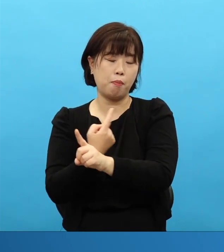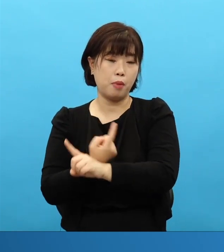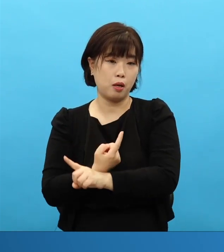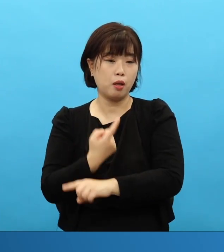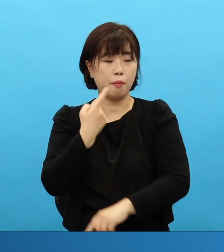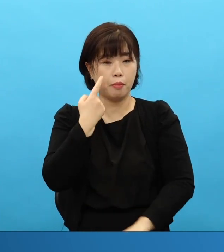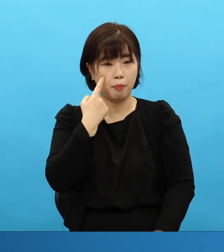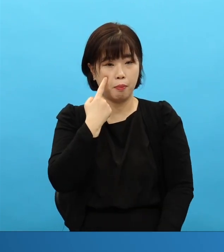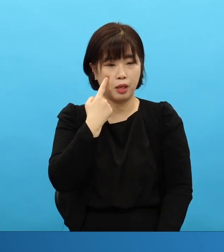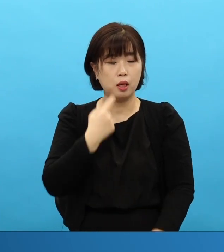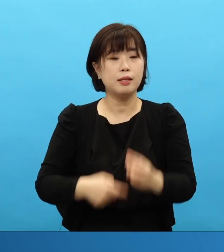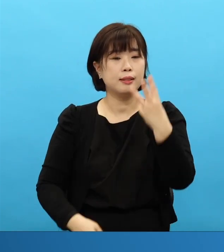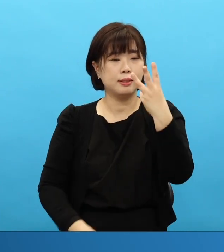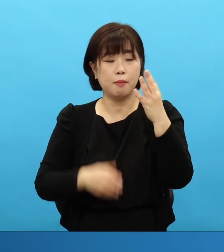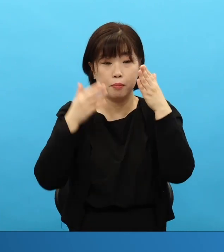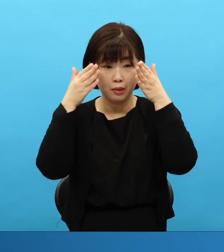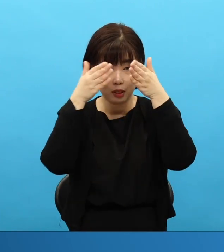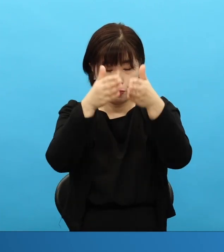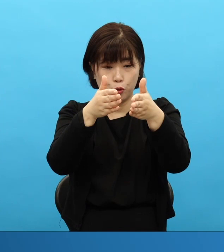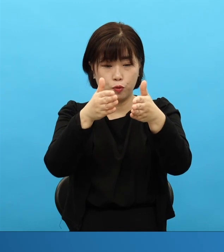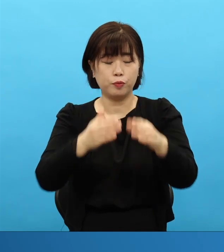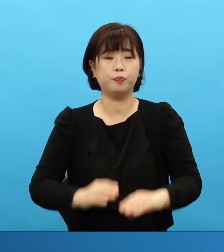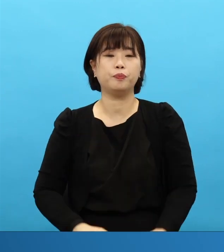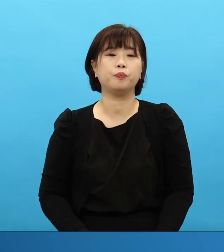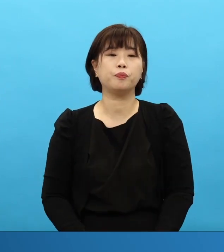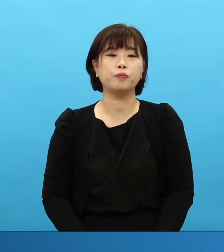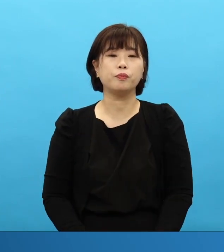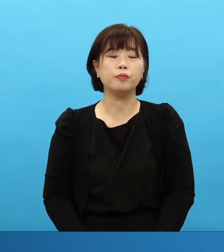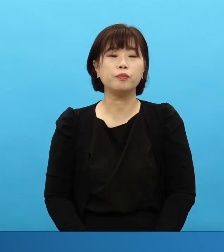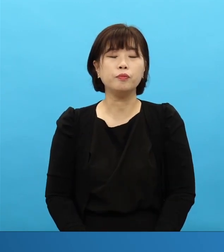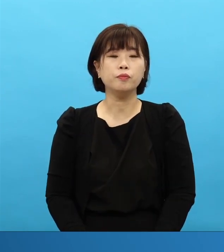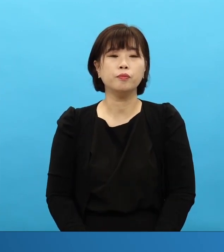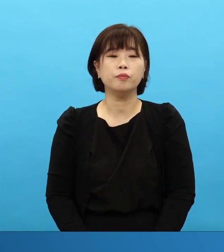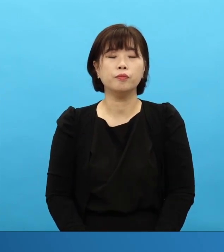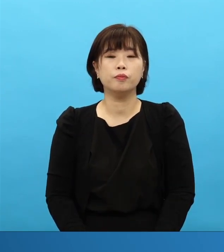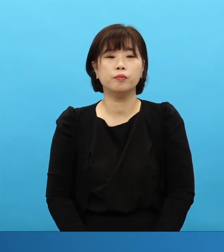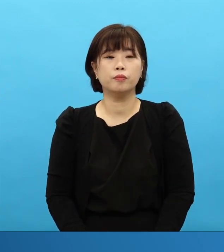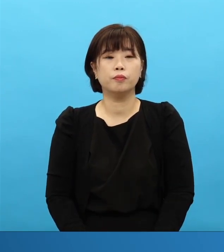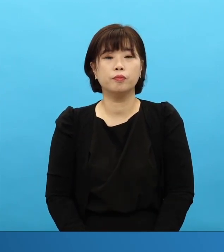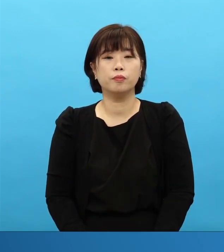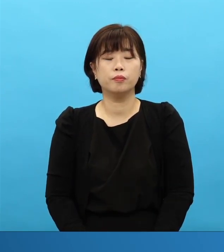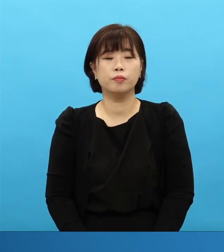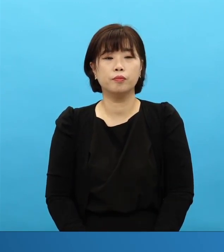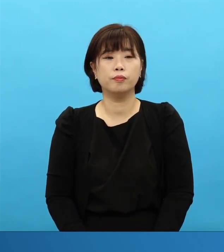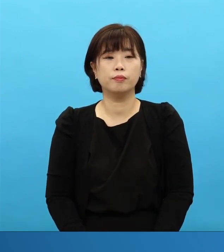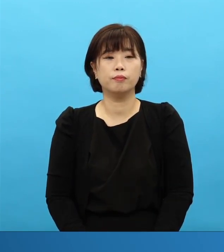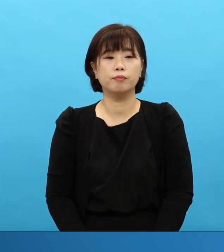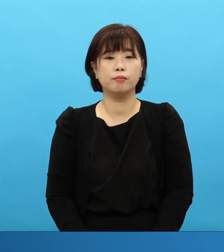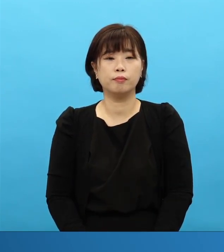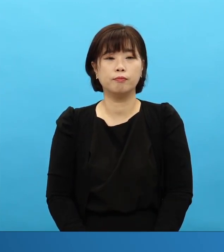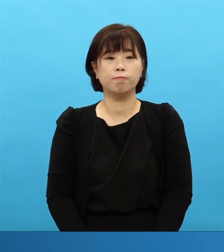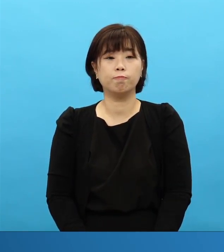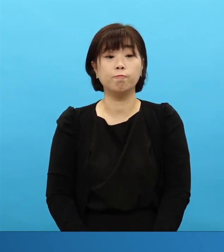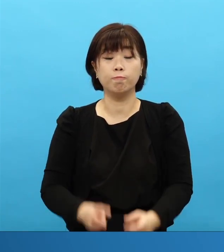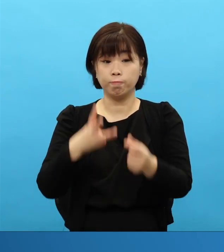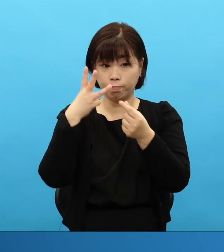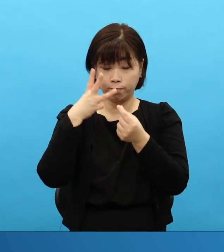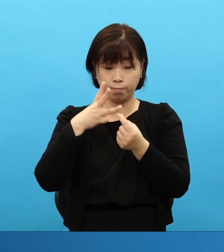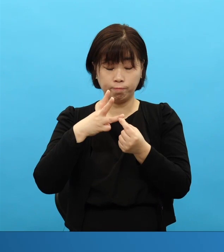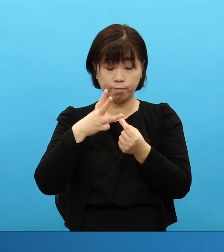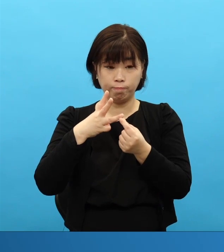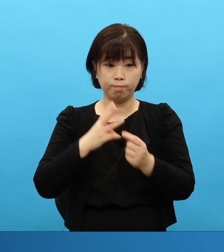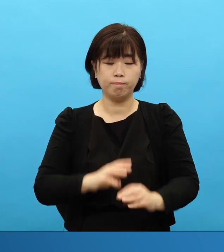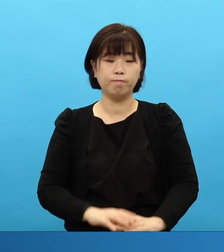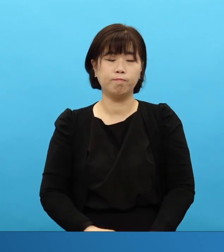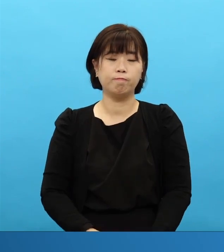이 삶 집중입니다. The 3 concentrations. 그리고 세 번째는 뭡니까? And then number 3, what is